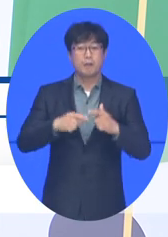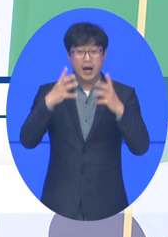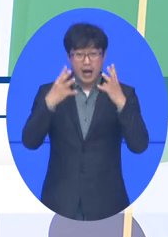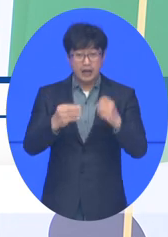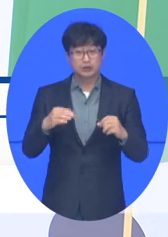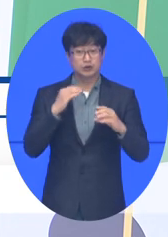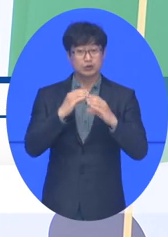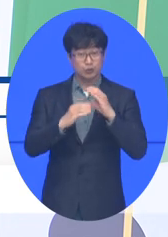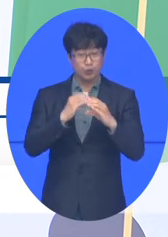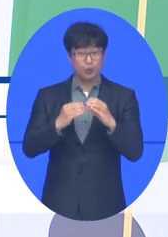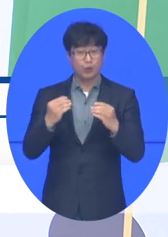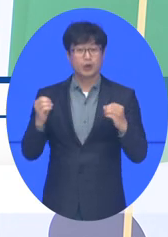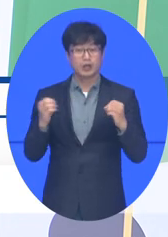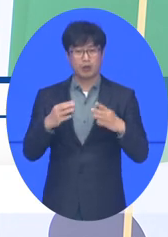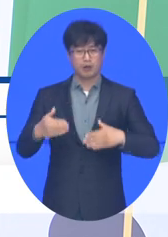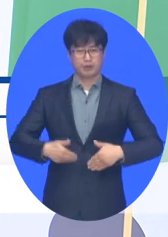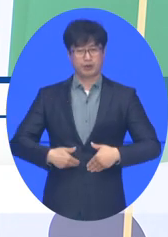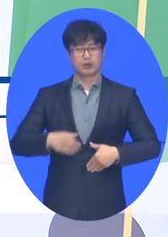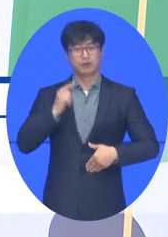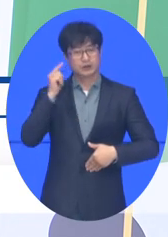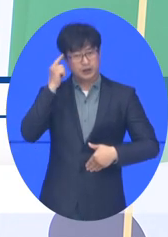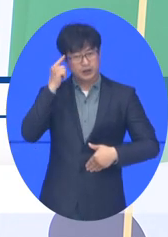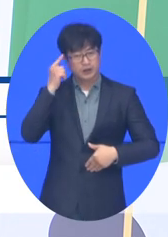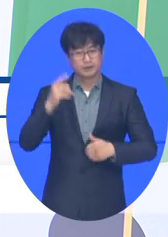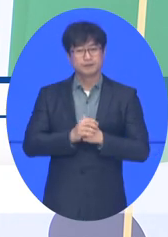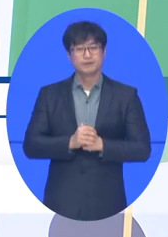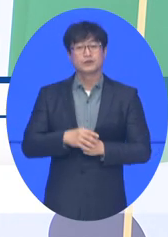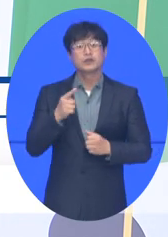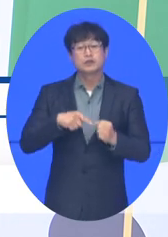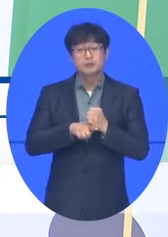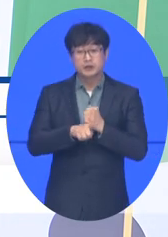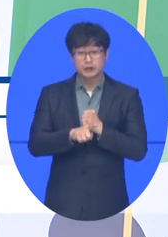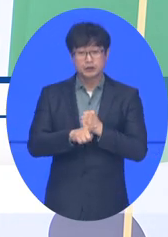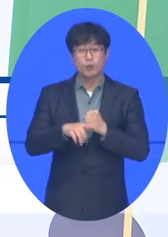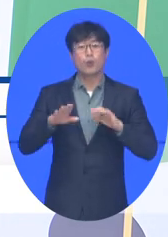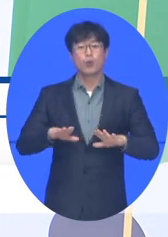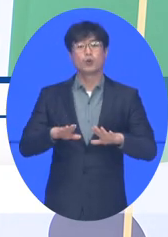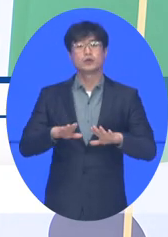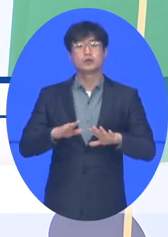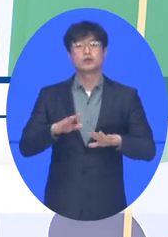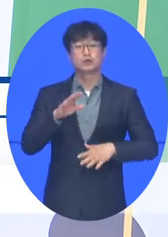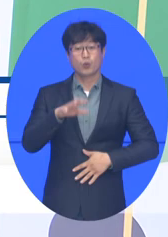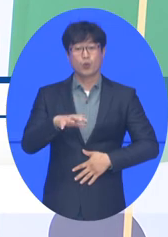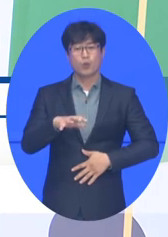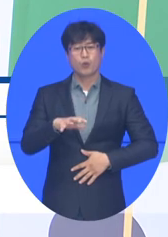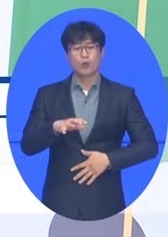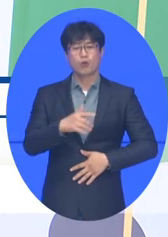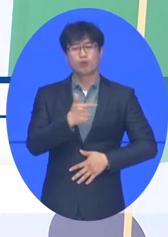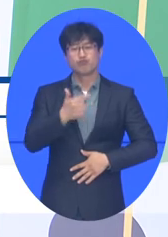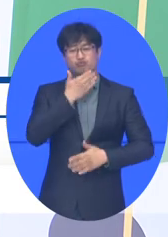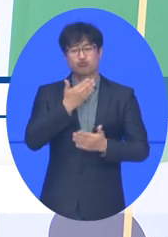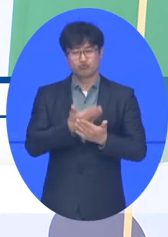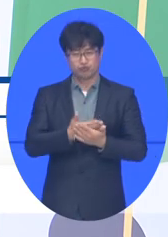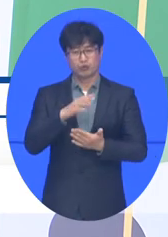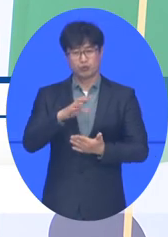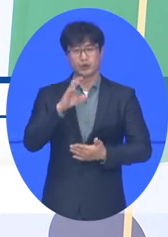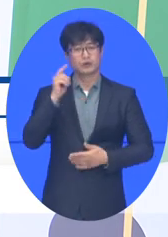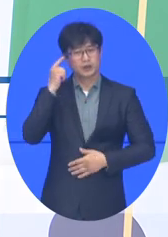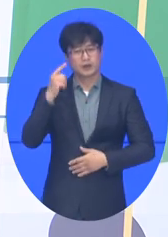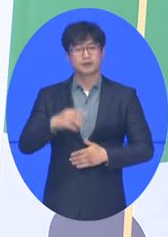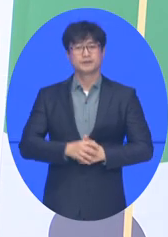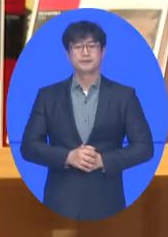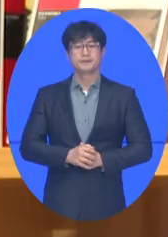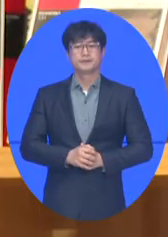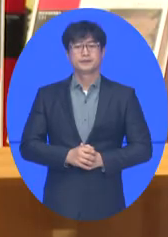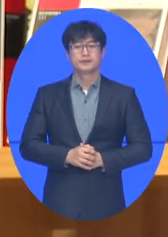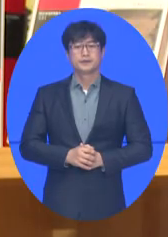더 많은 소통과 대화를 해야 된다고 생각을 합니다. 예, 그런 의미에서 예, 오늘의 이 자리는 굉장히 중요한 장이라고